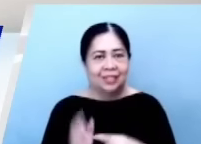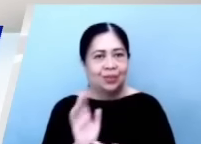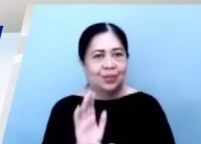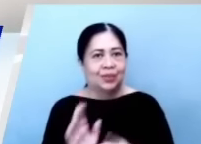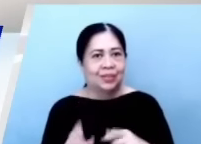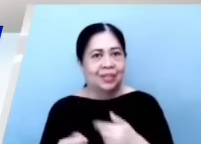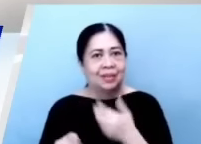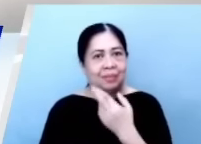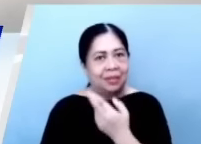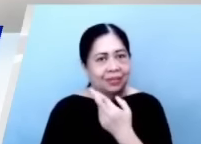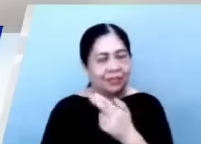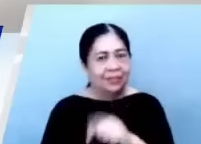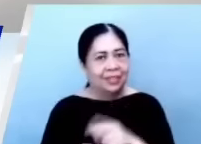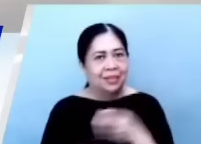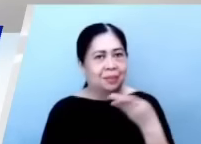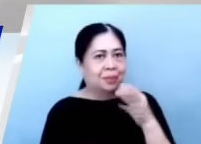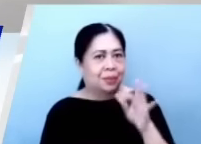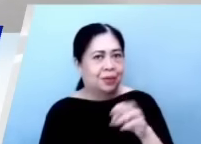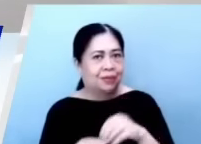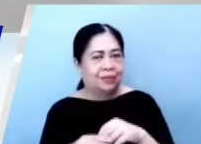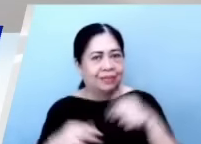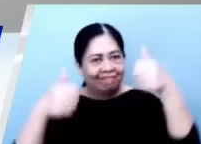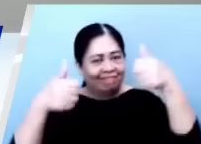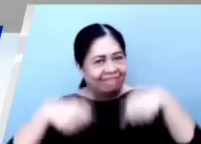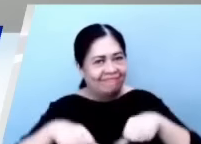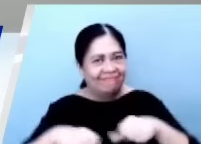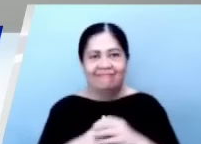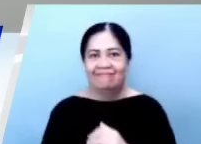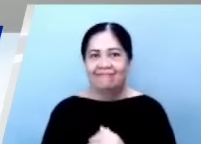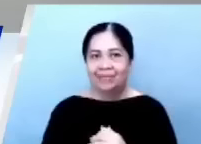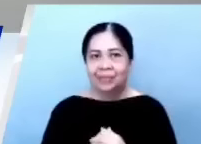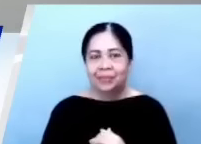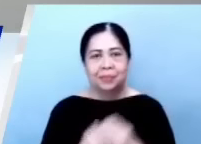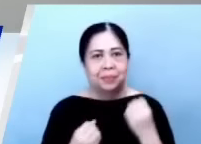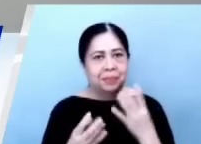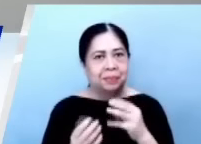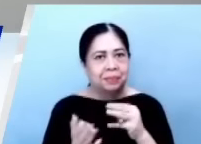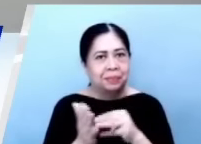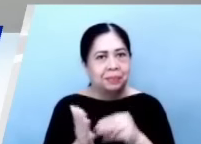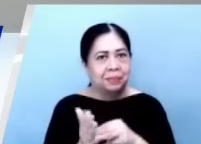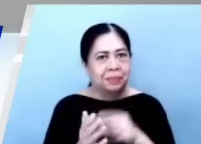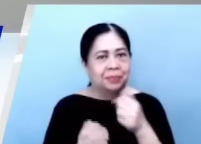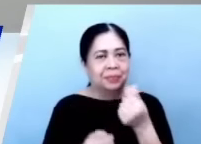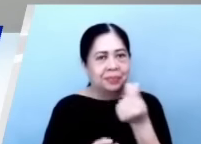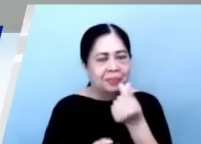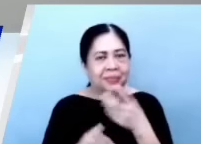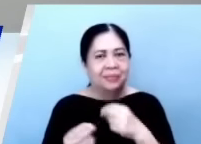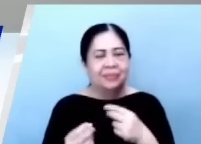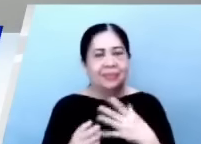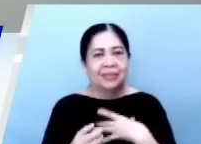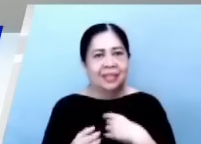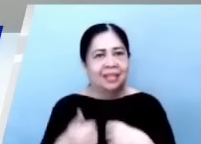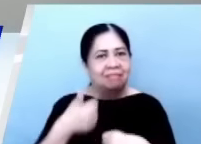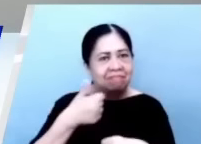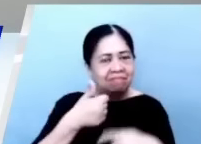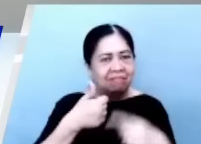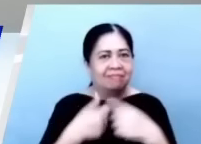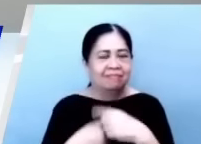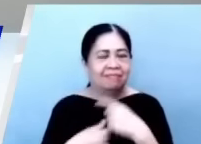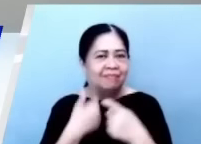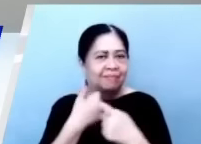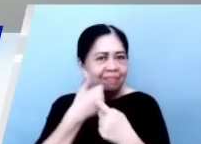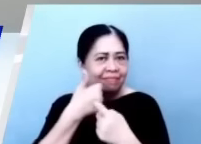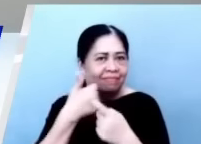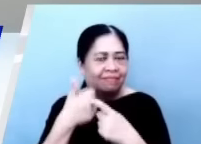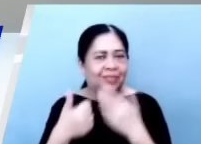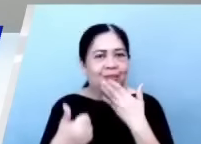ang kanyang boyfriend sa social media. Umani ng milyon-milyong likes and reactions ang series of sweet photos nila ng